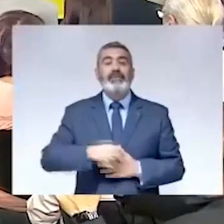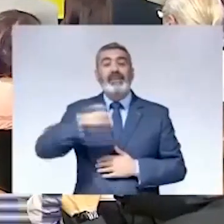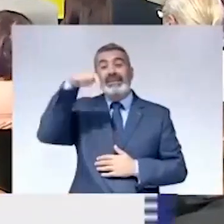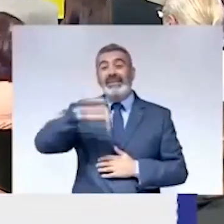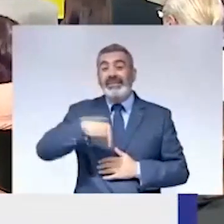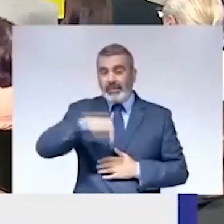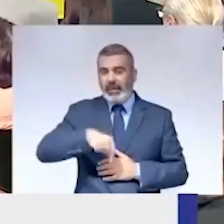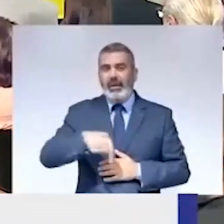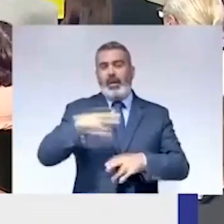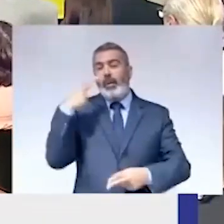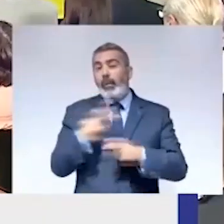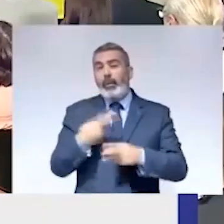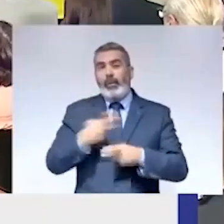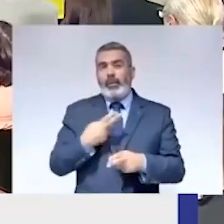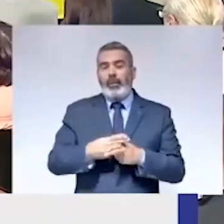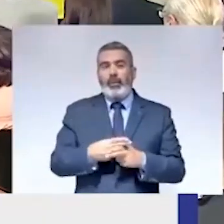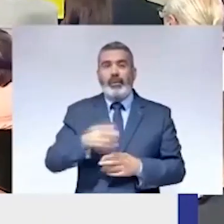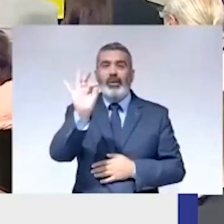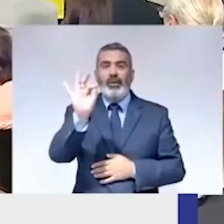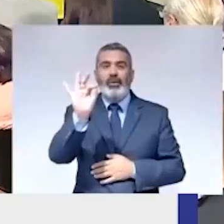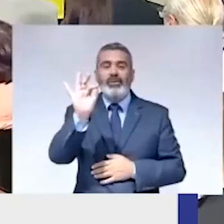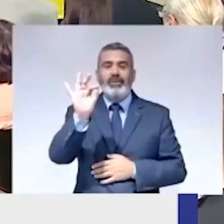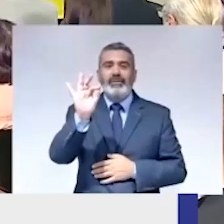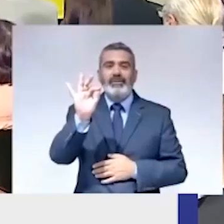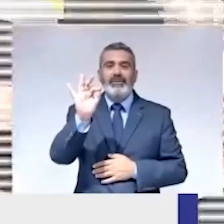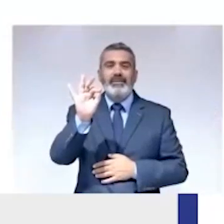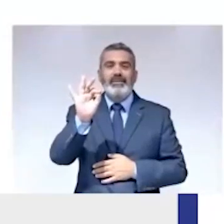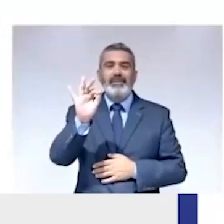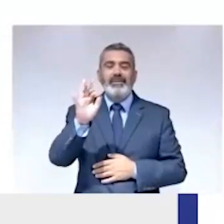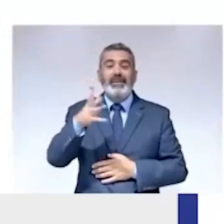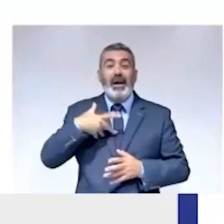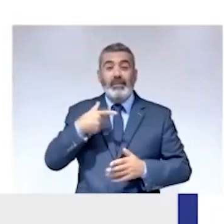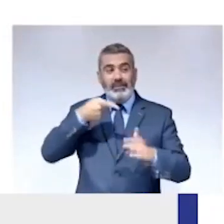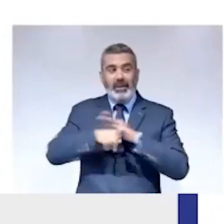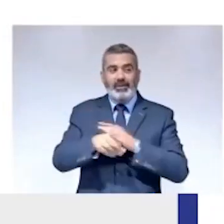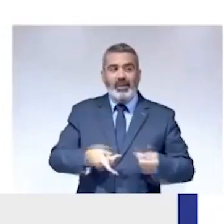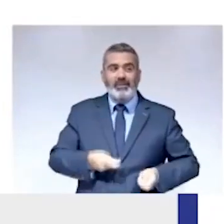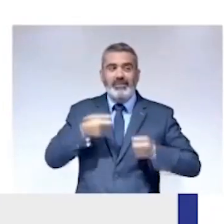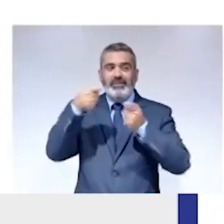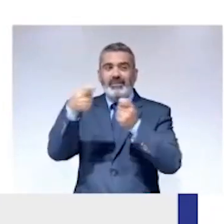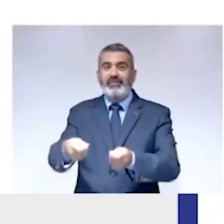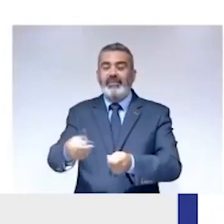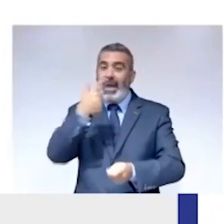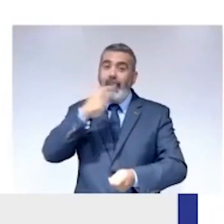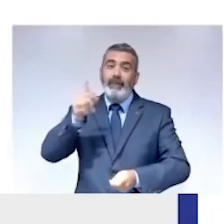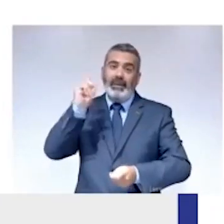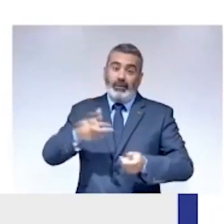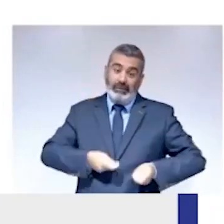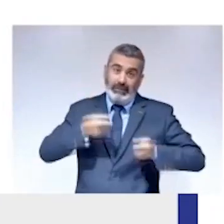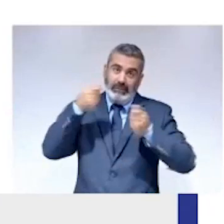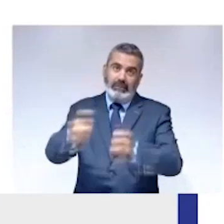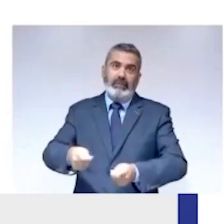τελικό βήμα για να μπορέσουμε να παραδώσουμε το μετρό της Θεσσαλονίκης επιτέλους σε